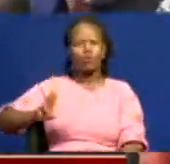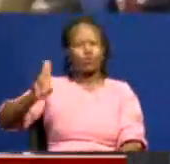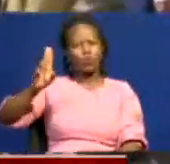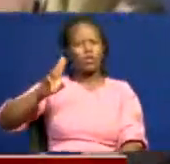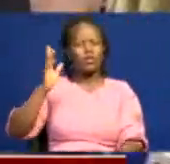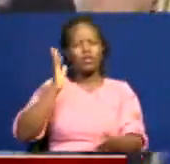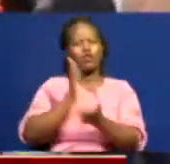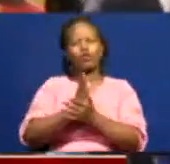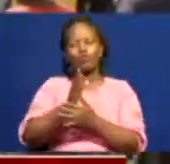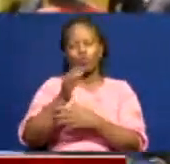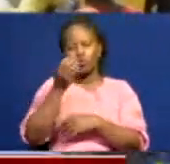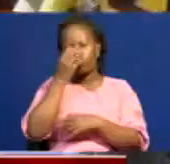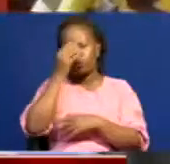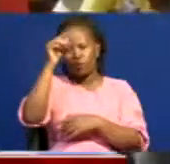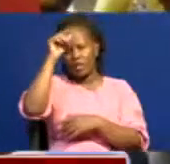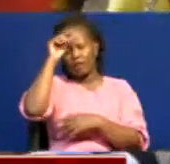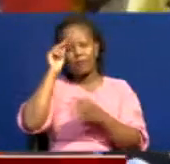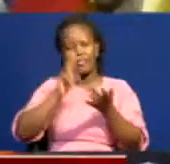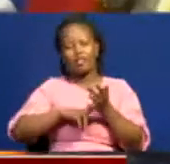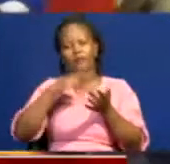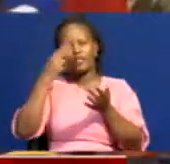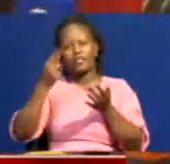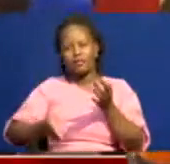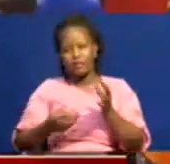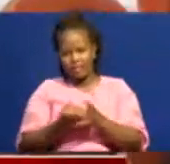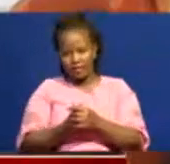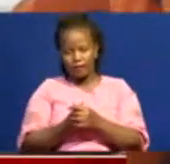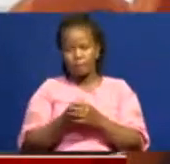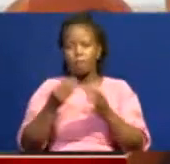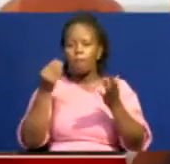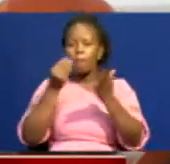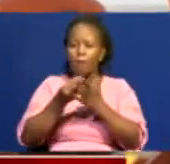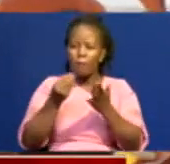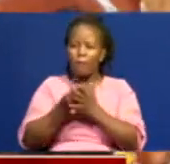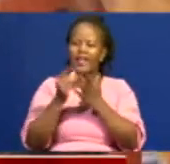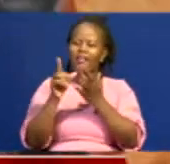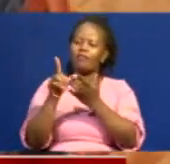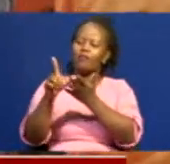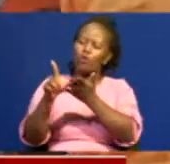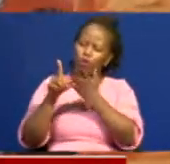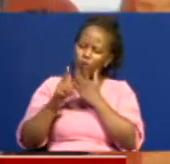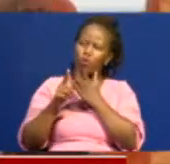wameshindwa? Na kwenda kukopa pesa ya kulipa